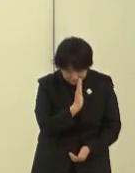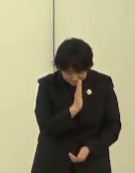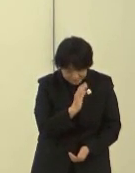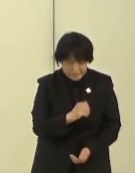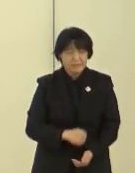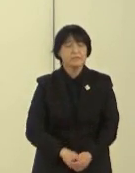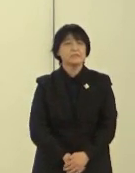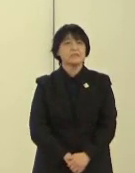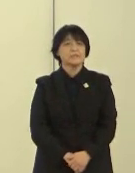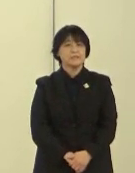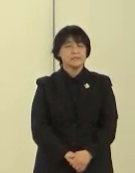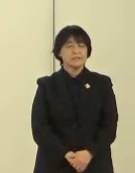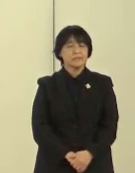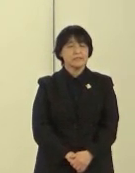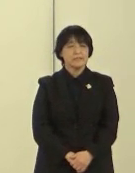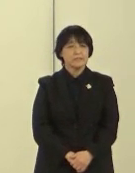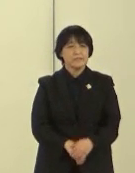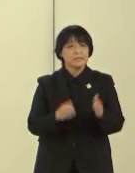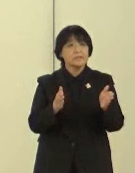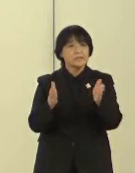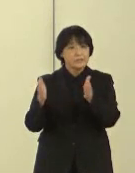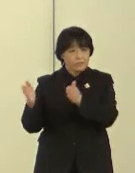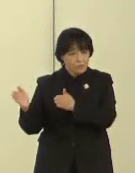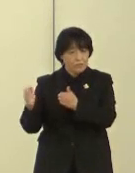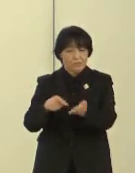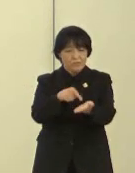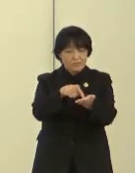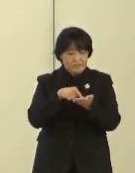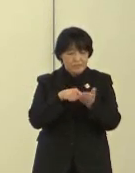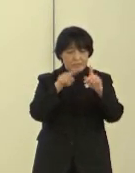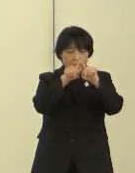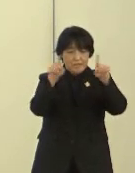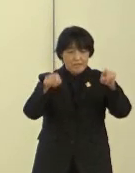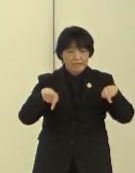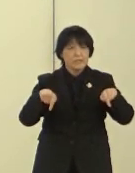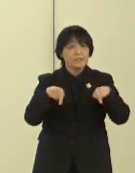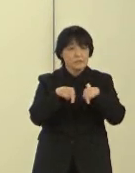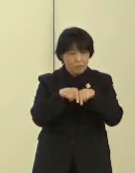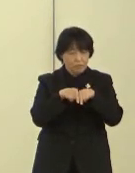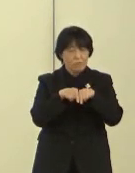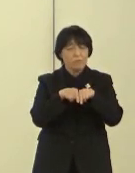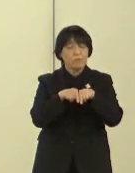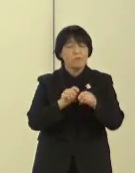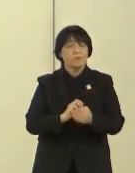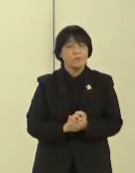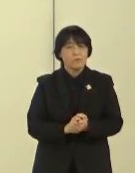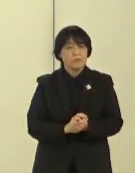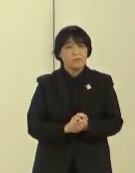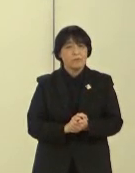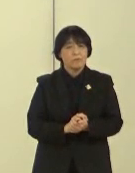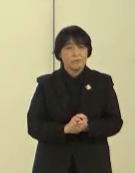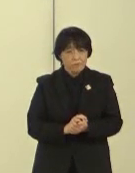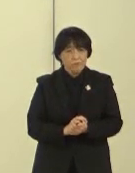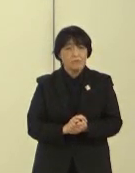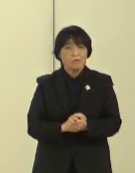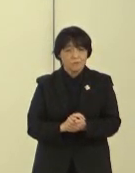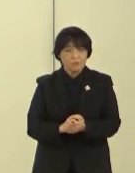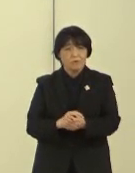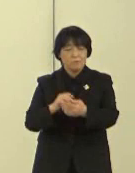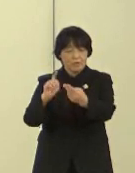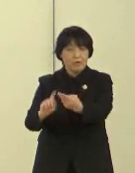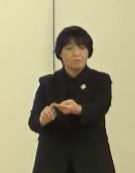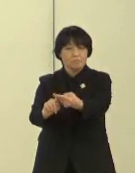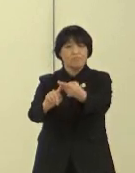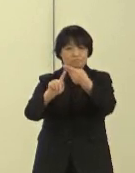に思います。そしてこの申請書をですね、送りいただいているんですけれども、残念なが